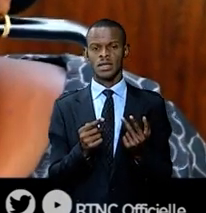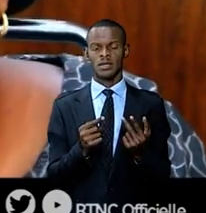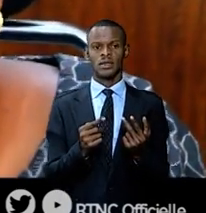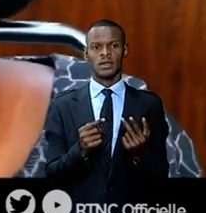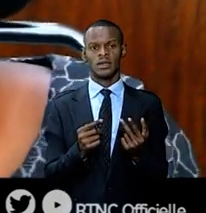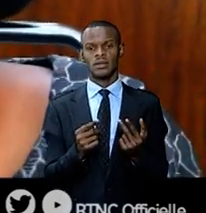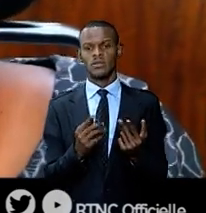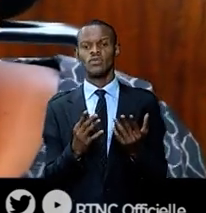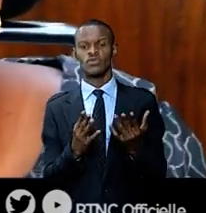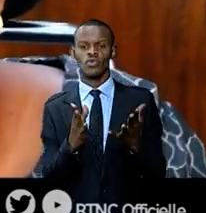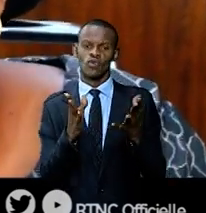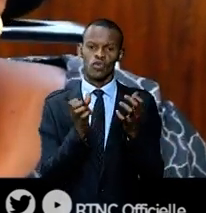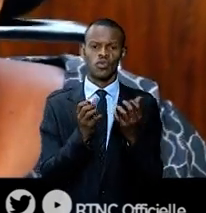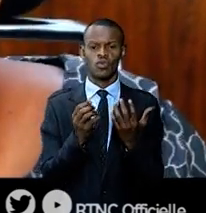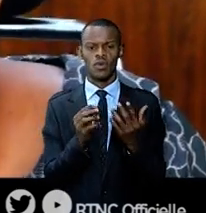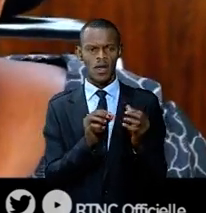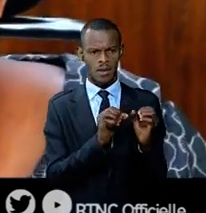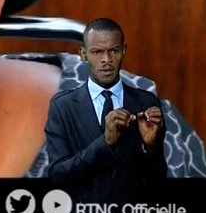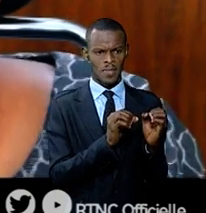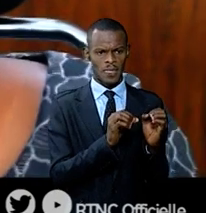auprès des opérateurs, ce sont